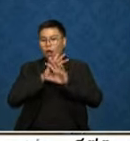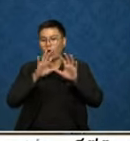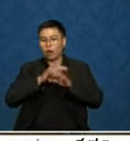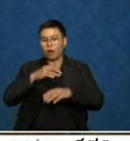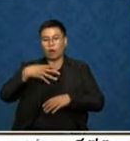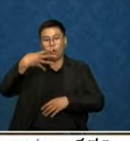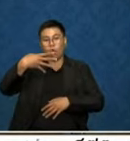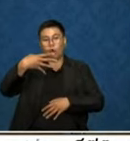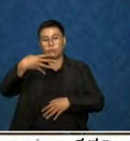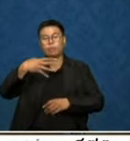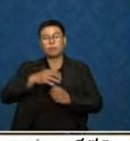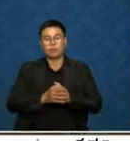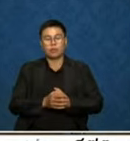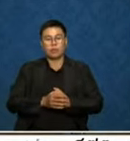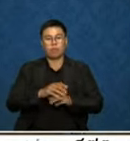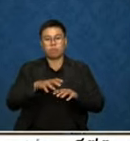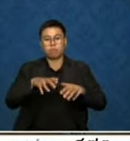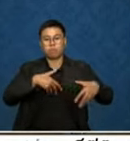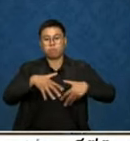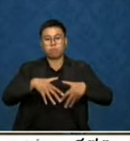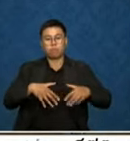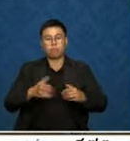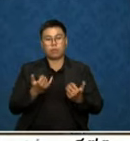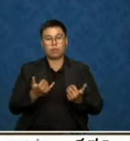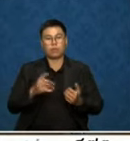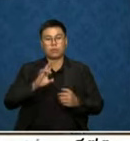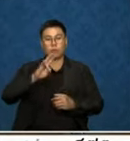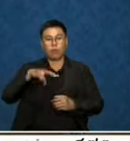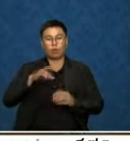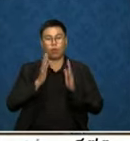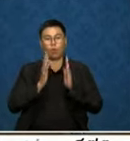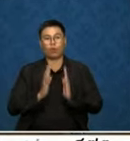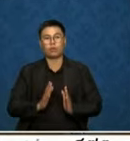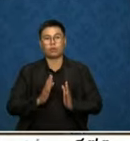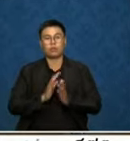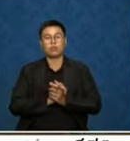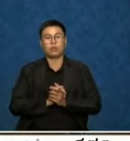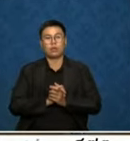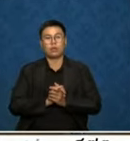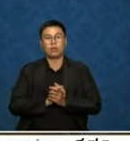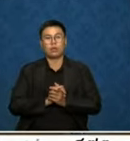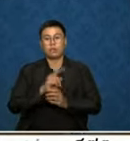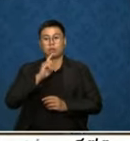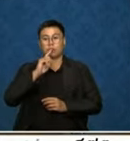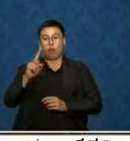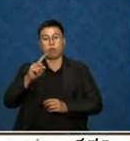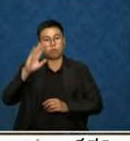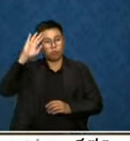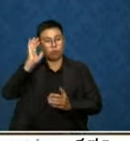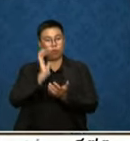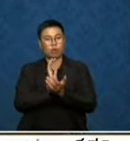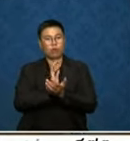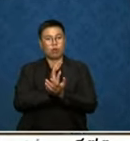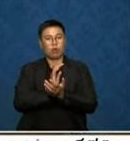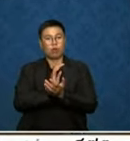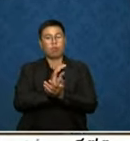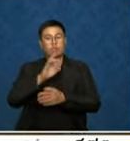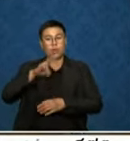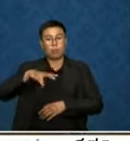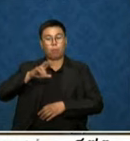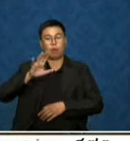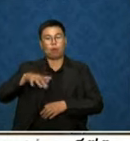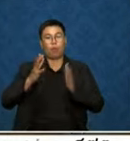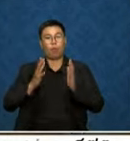เนี่ยพี่น้องประชาชนวันนี้เนี่ยเกือบ 7,000 คนท่านประธานแจ้งความดำเนินคดีแล้วนะครับแต่มีสมาชิก